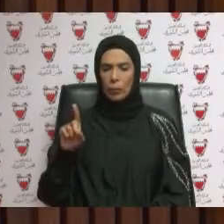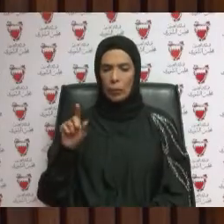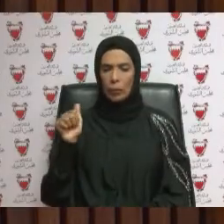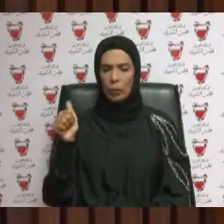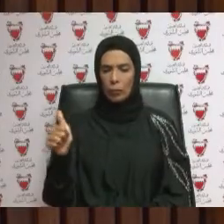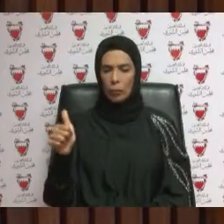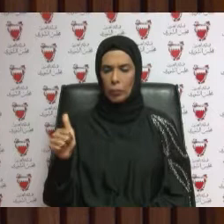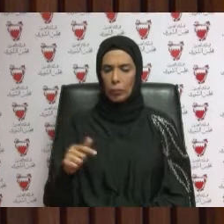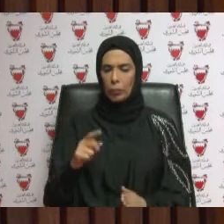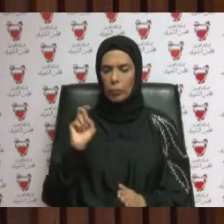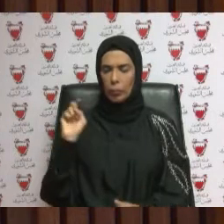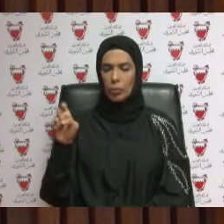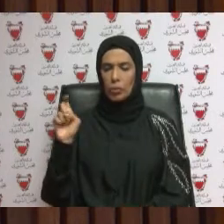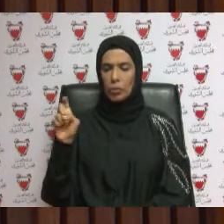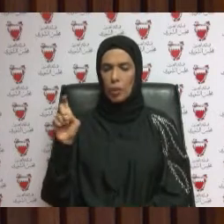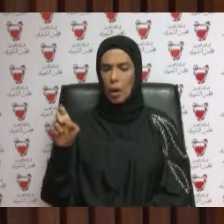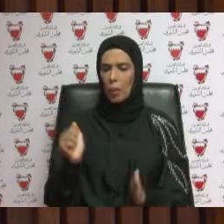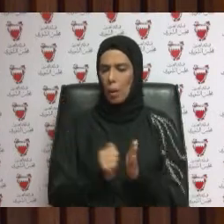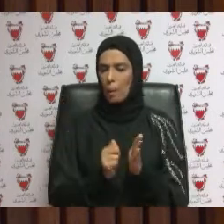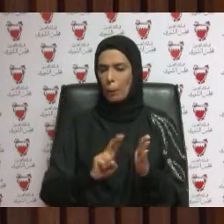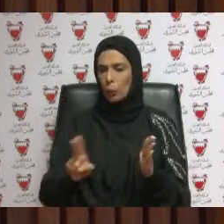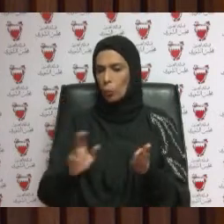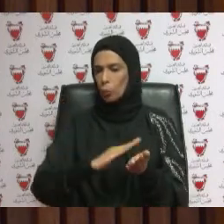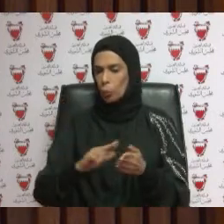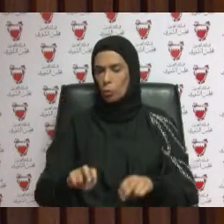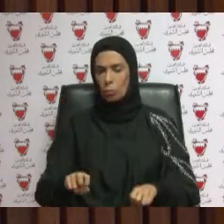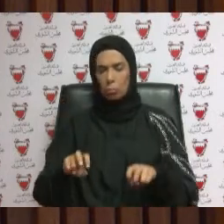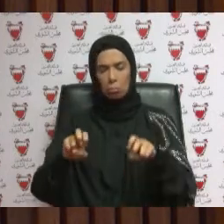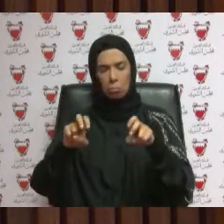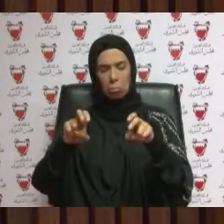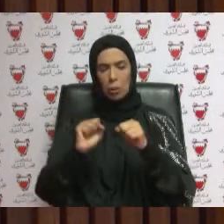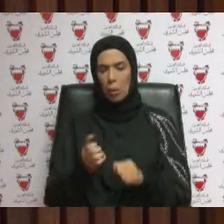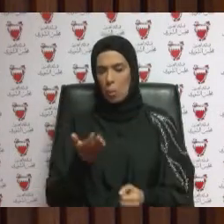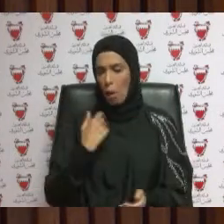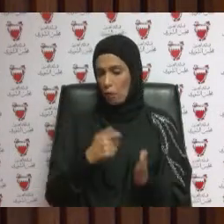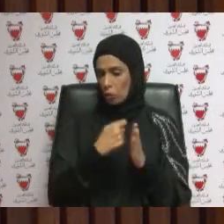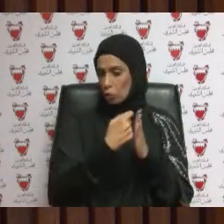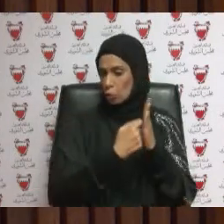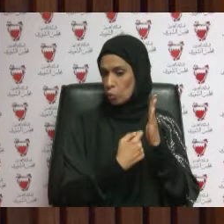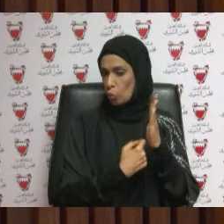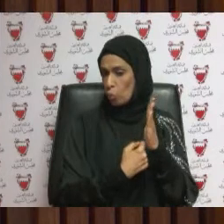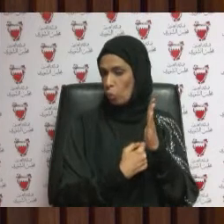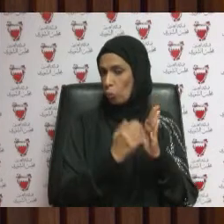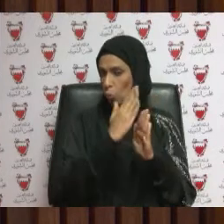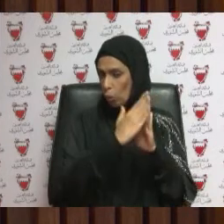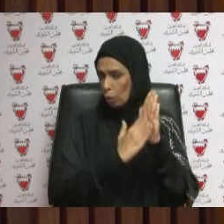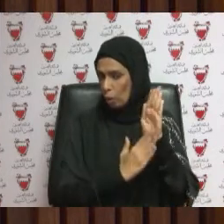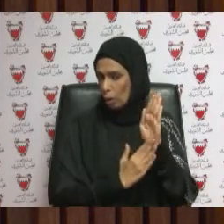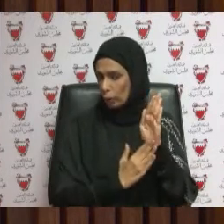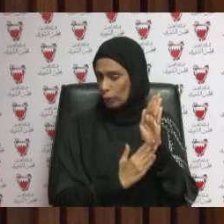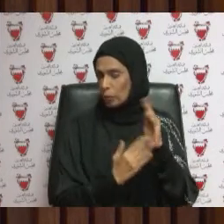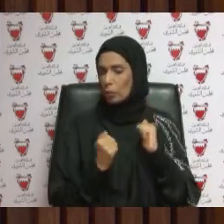من قانون إيجار العقارات القائم قد وضعت جزاء على عدم تسجيل عقد الإيجار هو عدم قبول